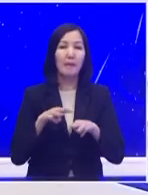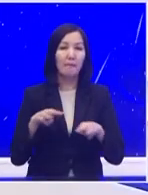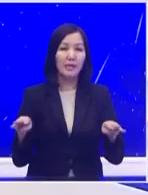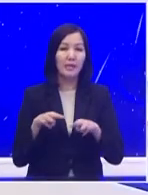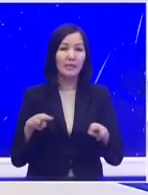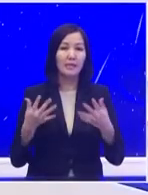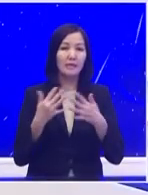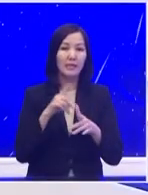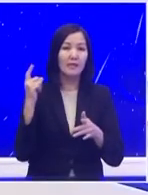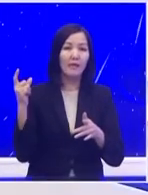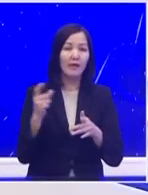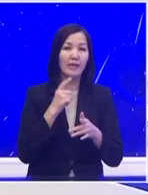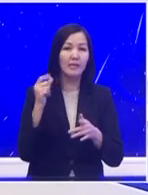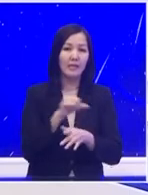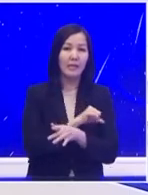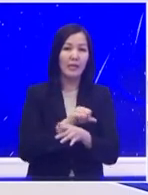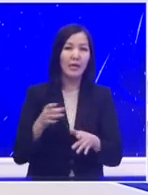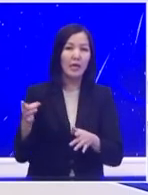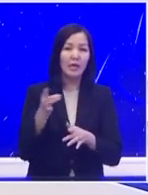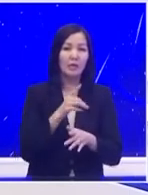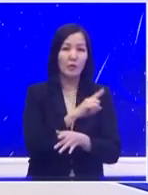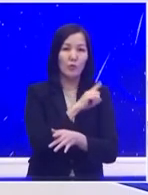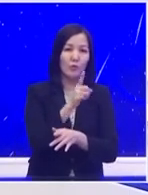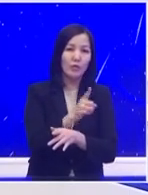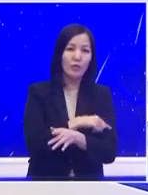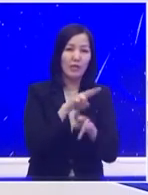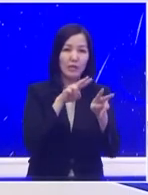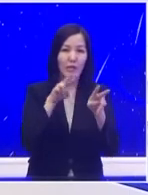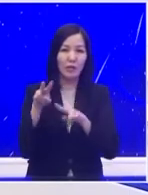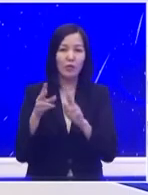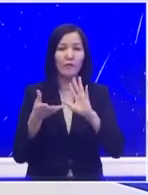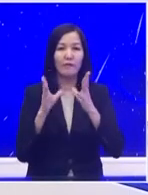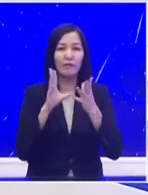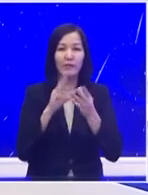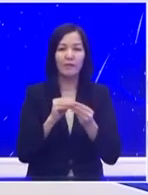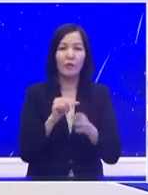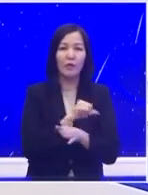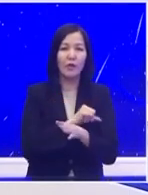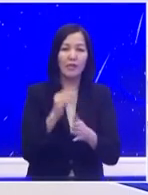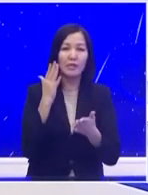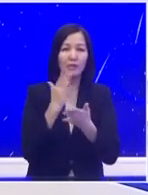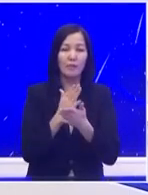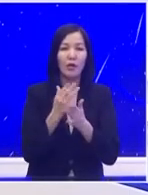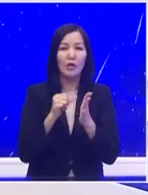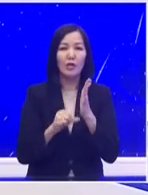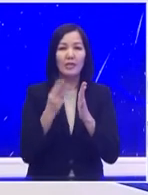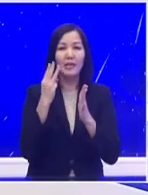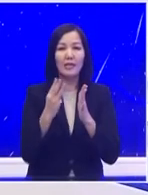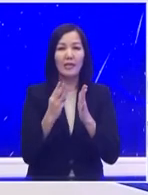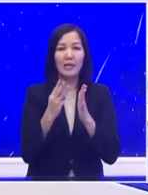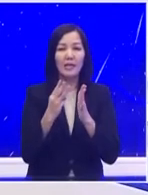Министерством сельского хозяйства на границах республики усилен ветеринарный контроль. Всего по периметру границ имеются